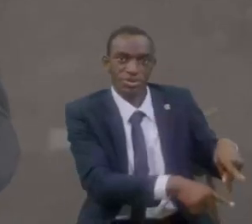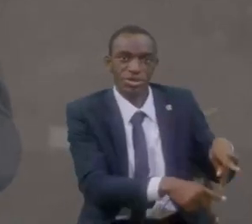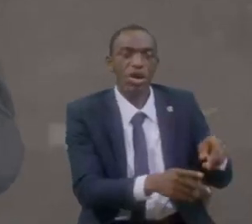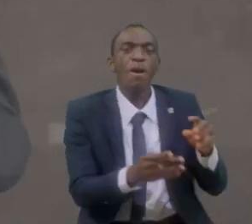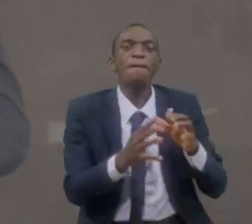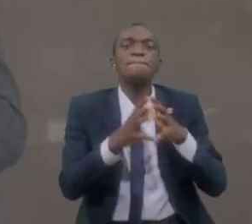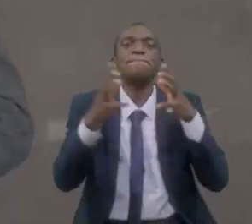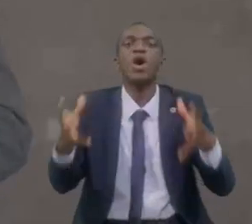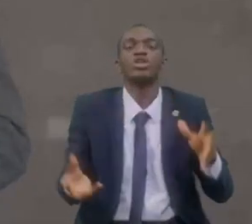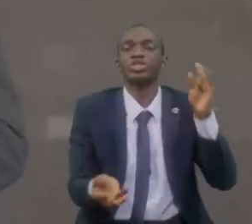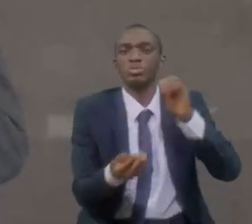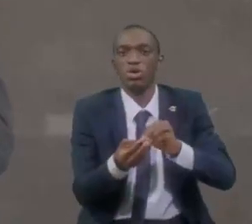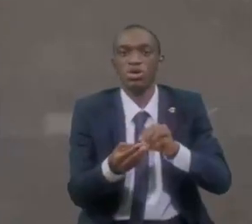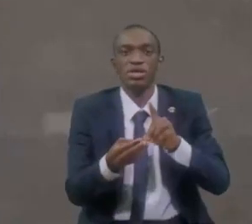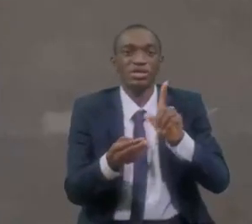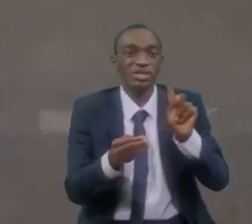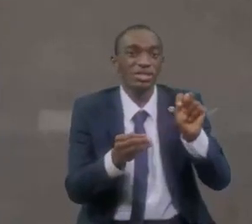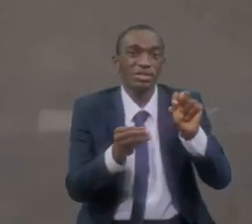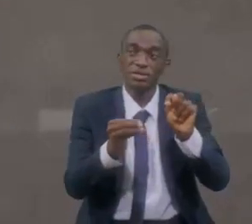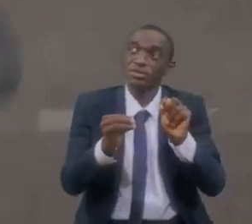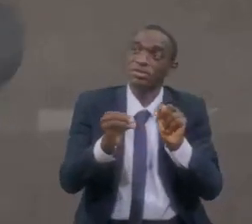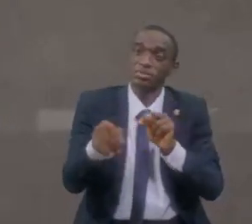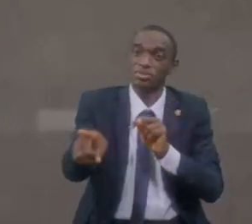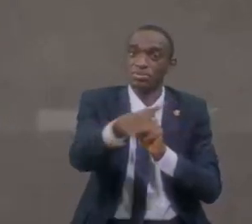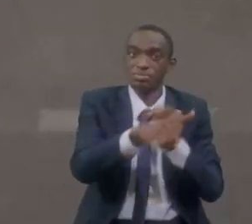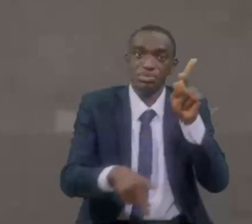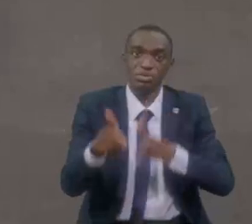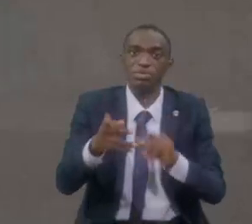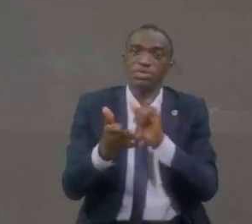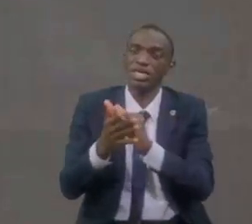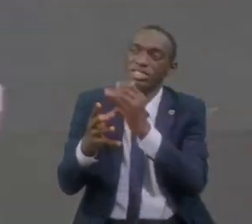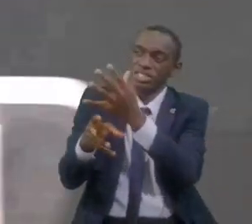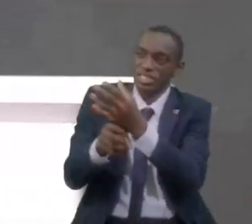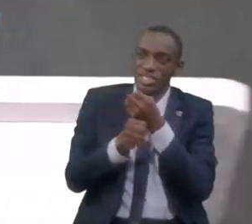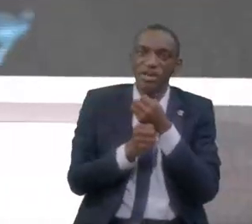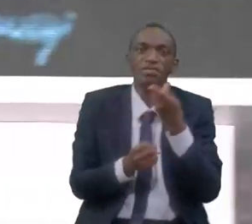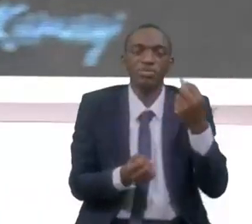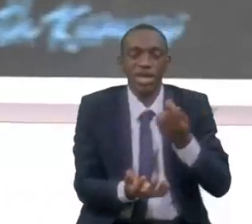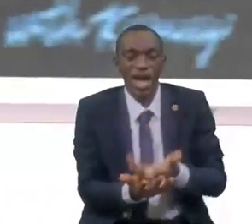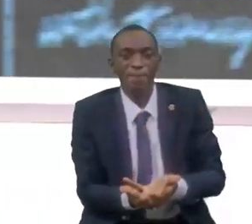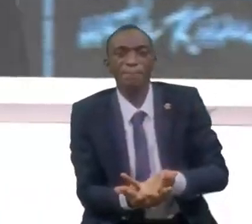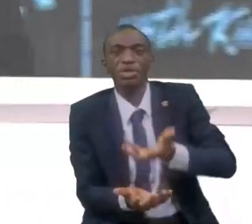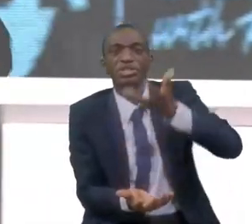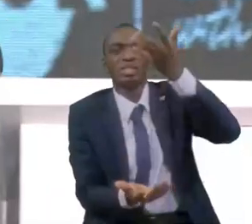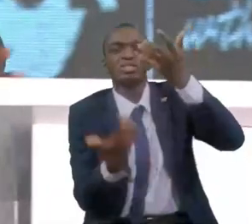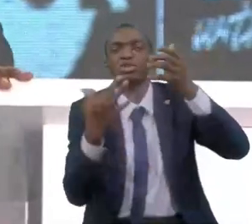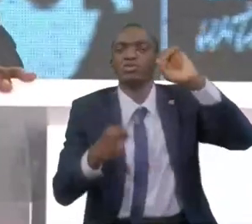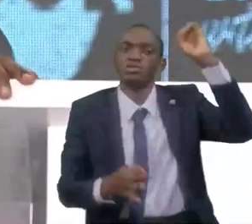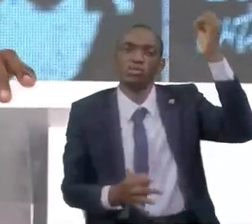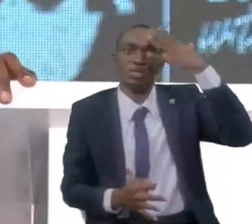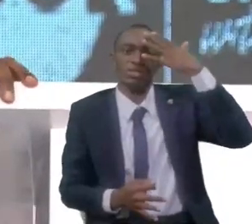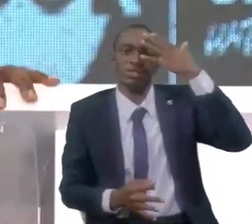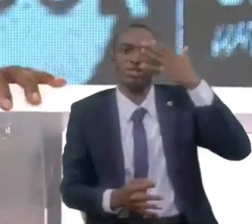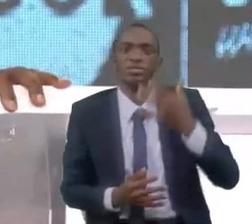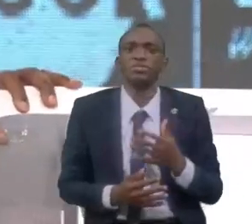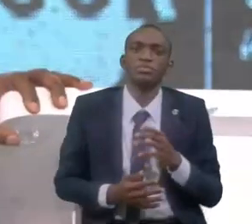qui reçoivent l'abondance de la grâce, ceux qui reçoivent l'abondance de la